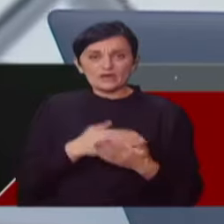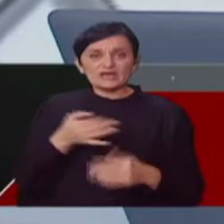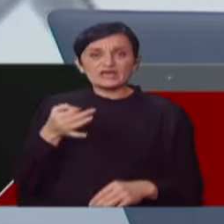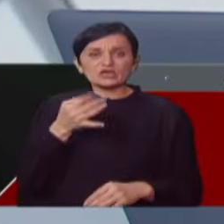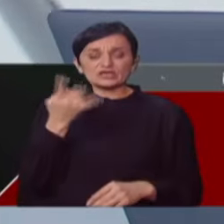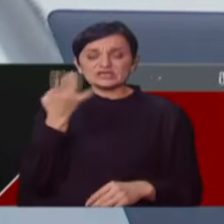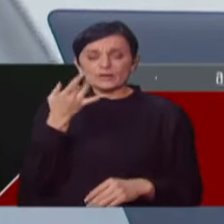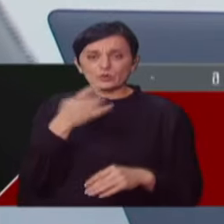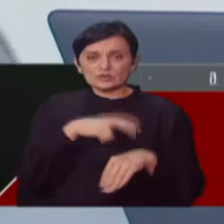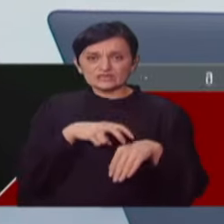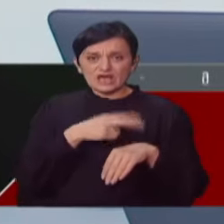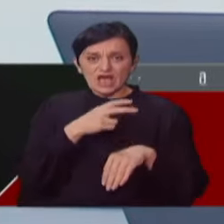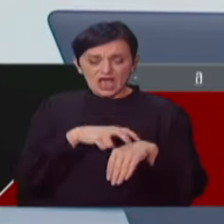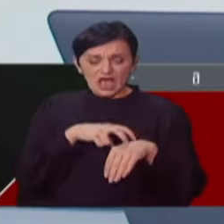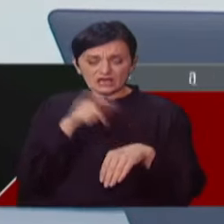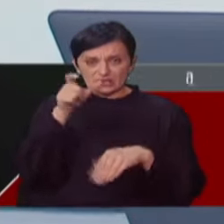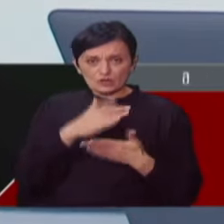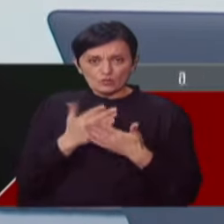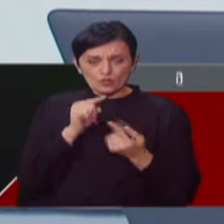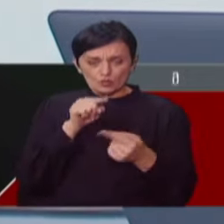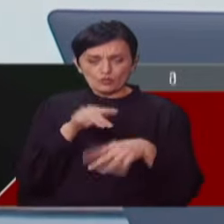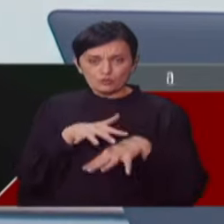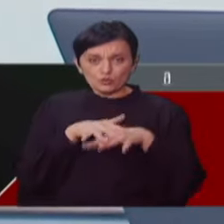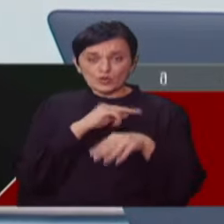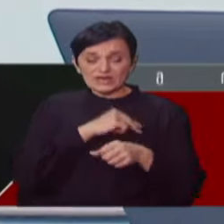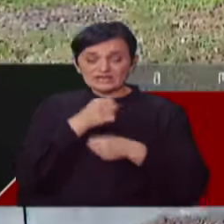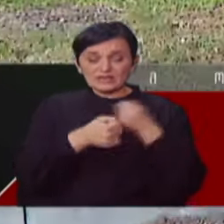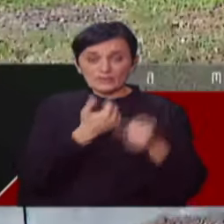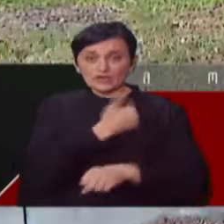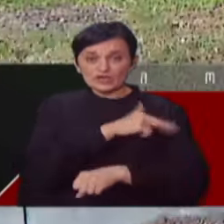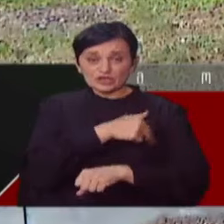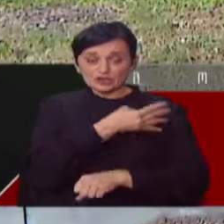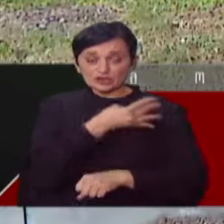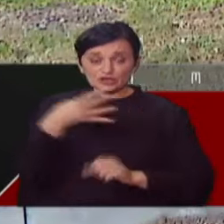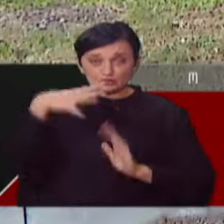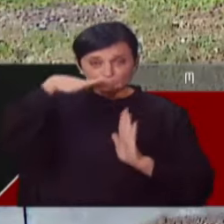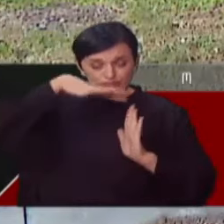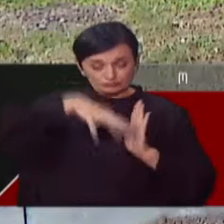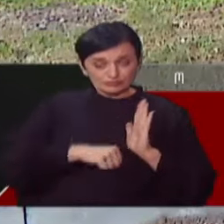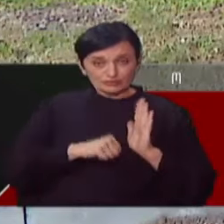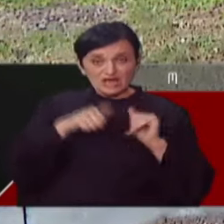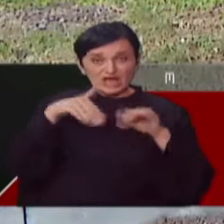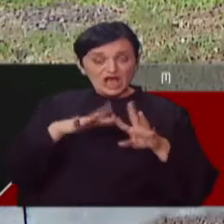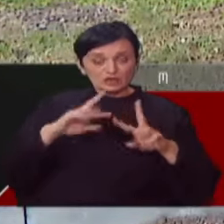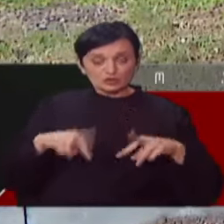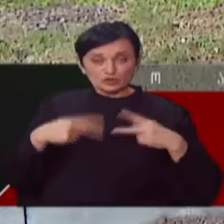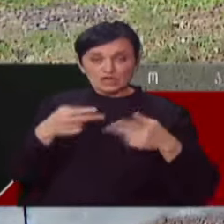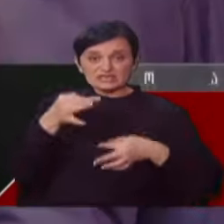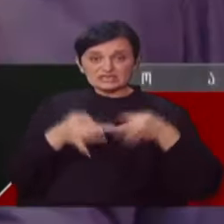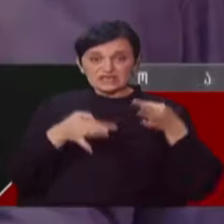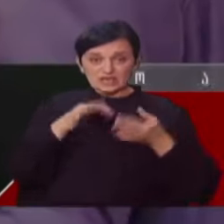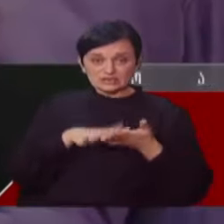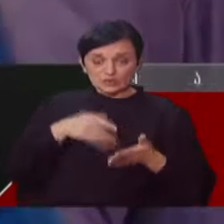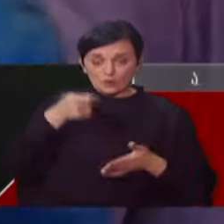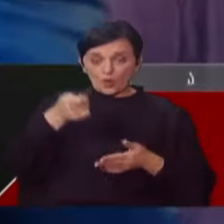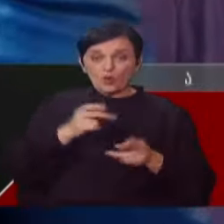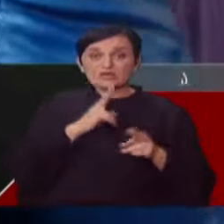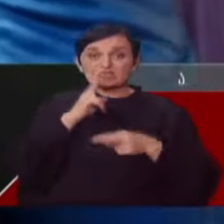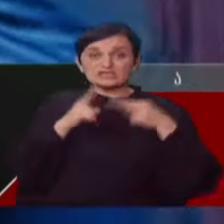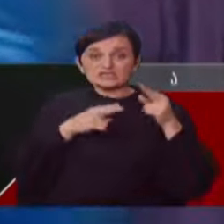Respublicuri საავადმყოფოს ექიმების ნაწილი პროტესტს განაგრძობს დასაქმებულები კლინიკის შენობის დემონტაჟის გადაწყვეტილების შეცვლისთვის სასამართლოს მიმართავენ.